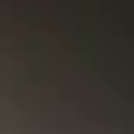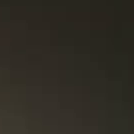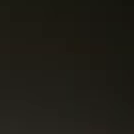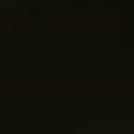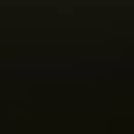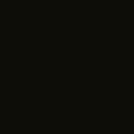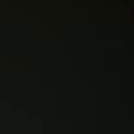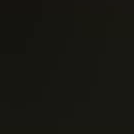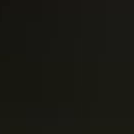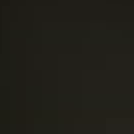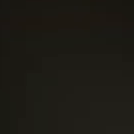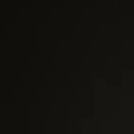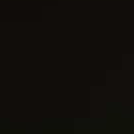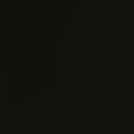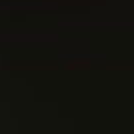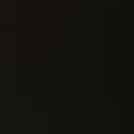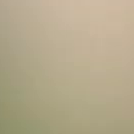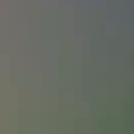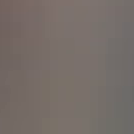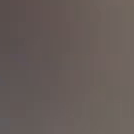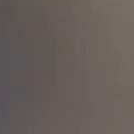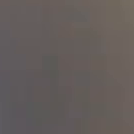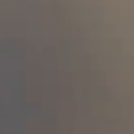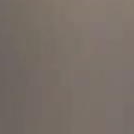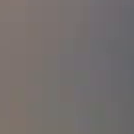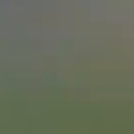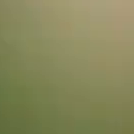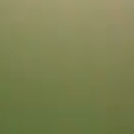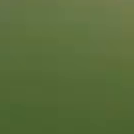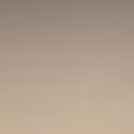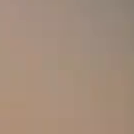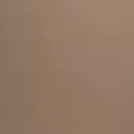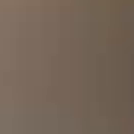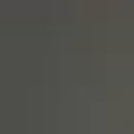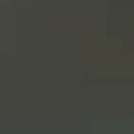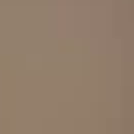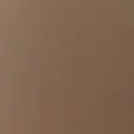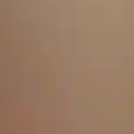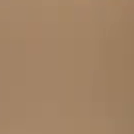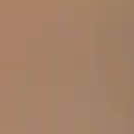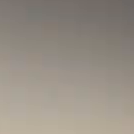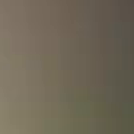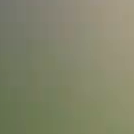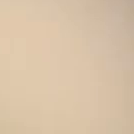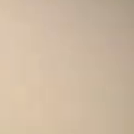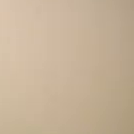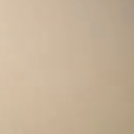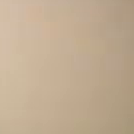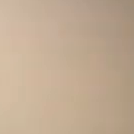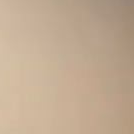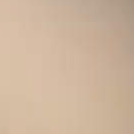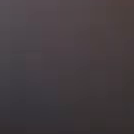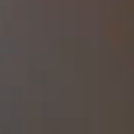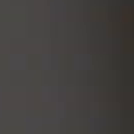Kecelakaan mau terjadi saat truk melaju dari Kecamatan Sukowono menuju Kecamatan Kalisat. Lantaran supir tak mampu mengendalikan truk di